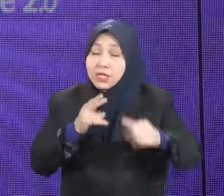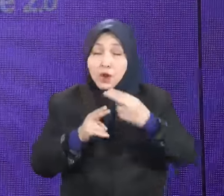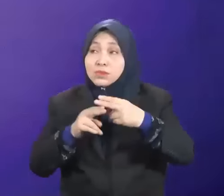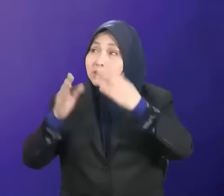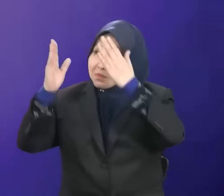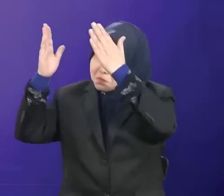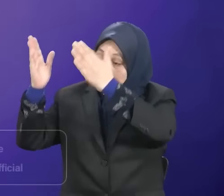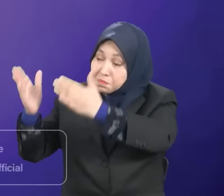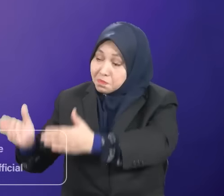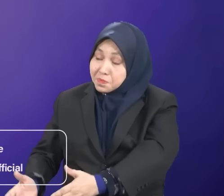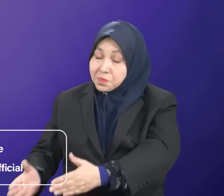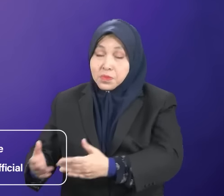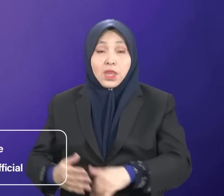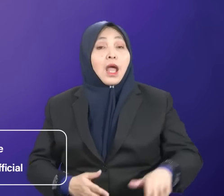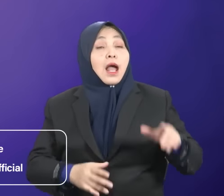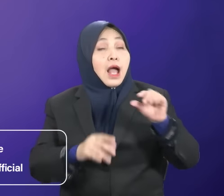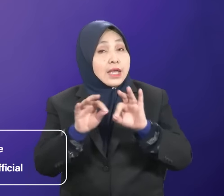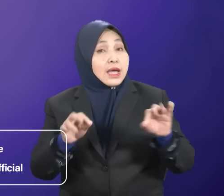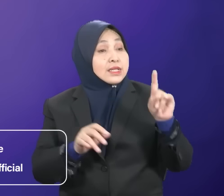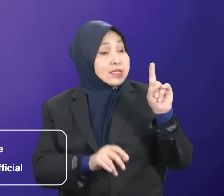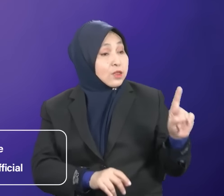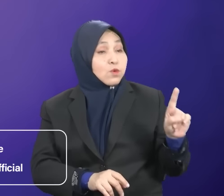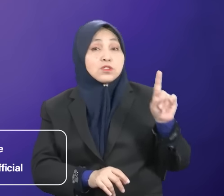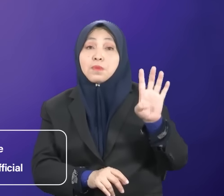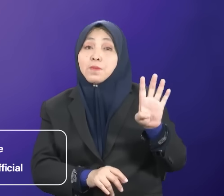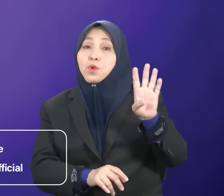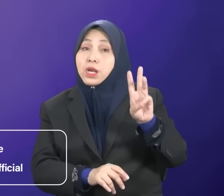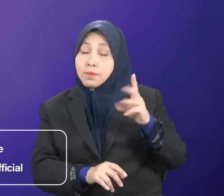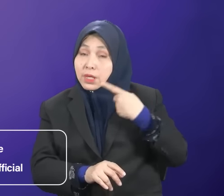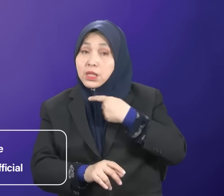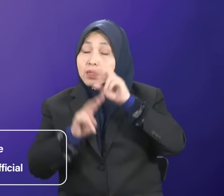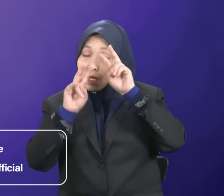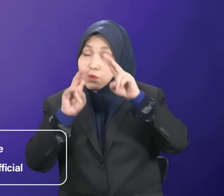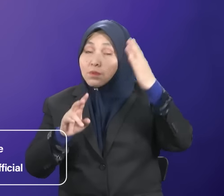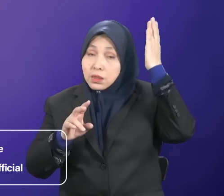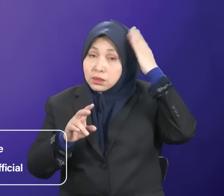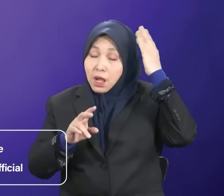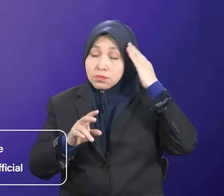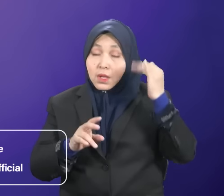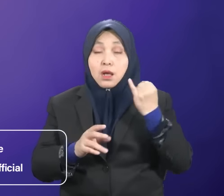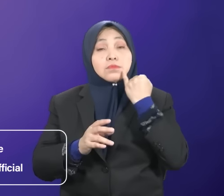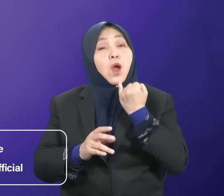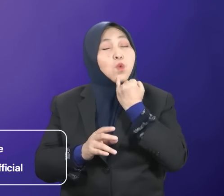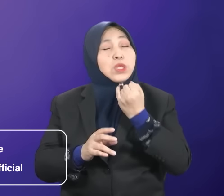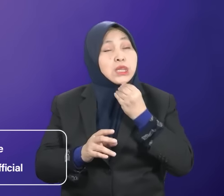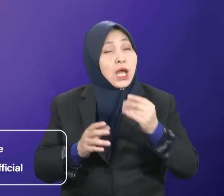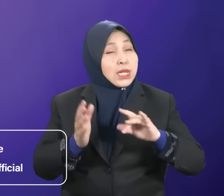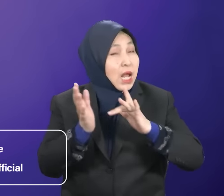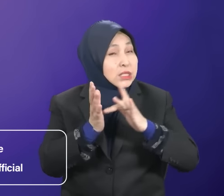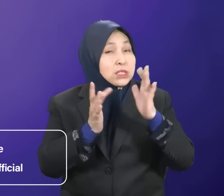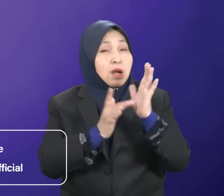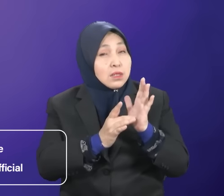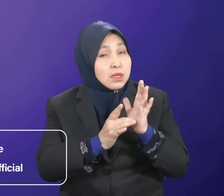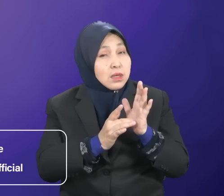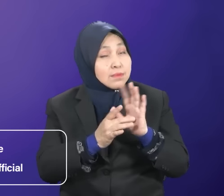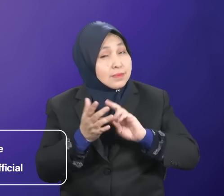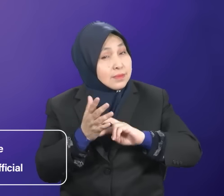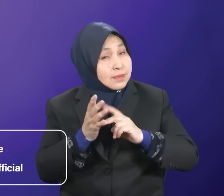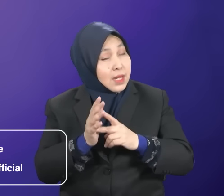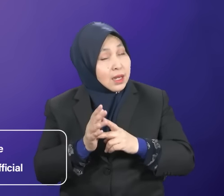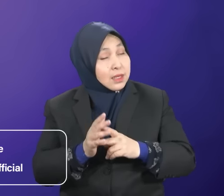yaitu pada ayat 146 kita akan melihat pengetahuan kaum Yahudi dan Nasrani sebagai tanda